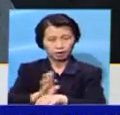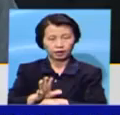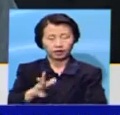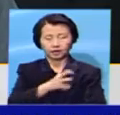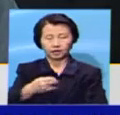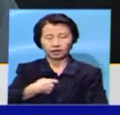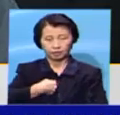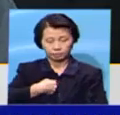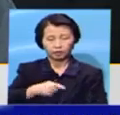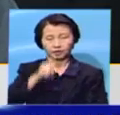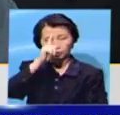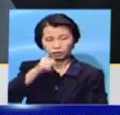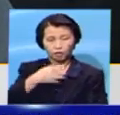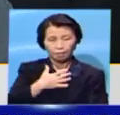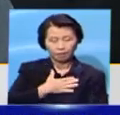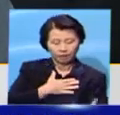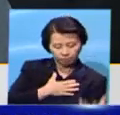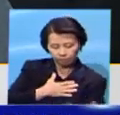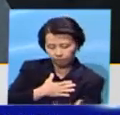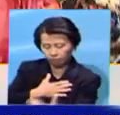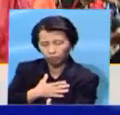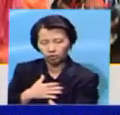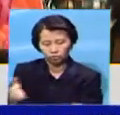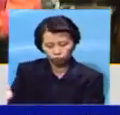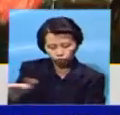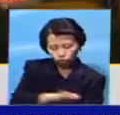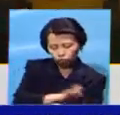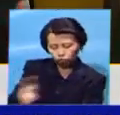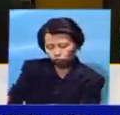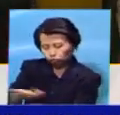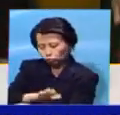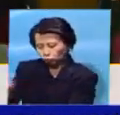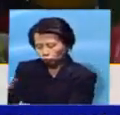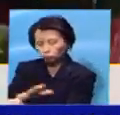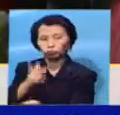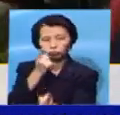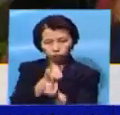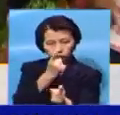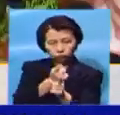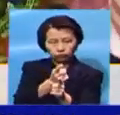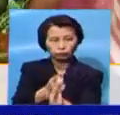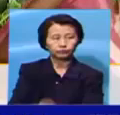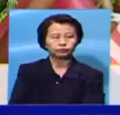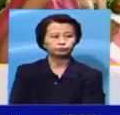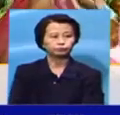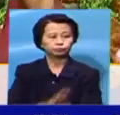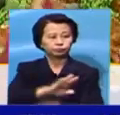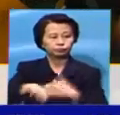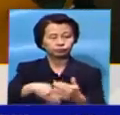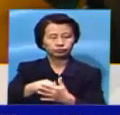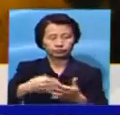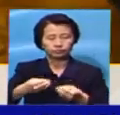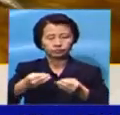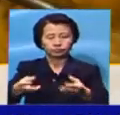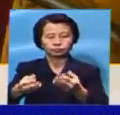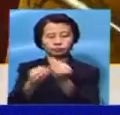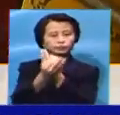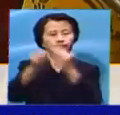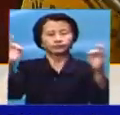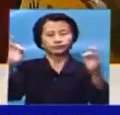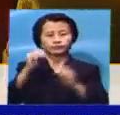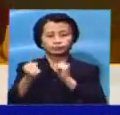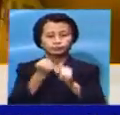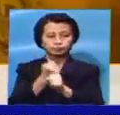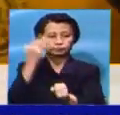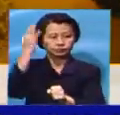jugaemastikan la saya ditutup dengan sempurna kesemua yang terpilih menerima permit perniagaan bazar Ramadan secara percuma pada tahun depan